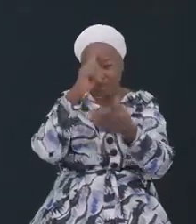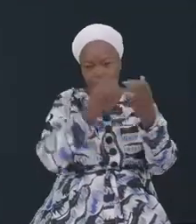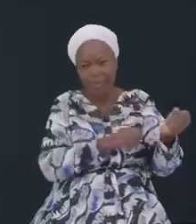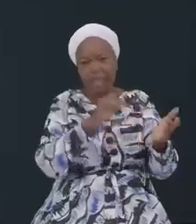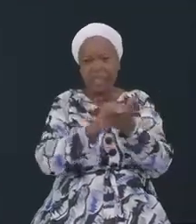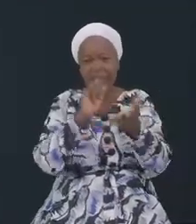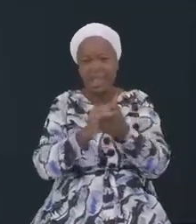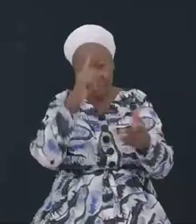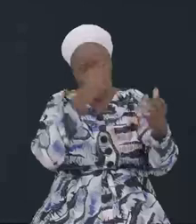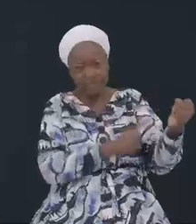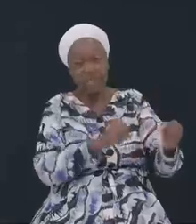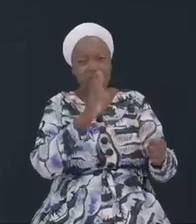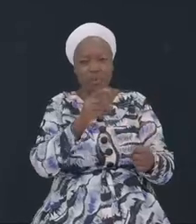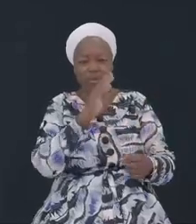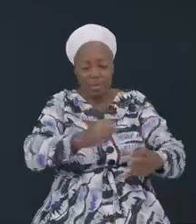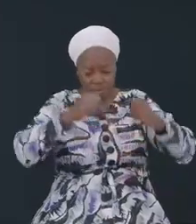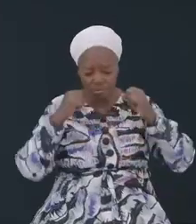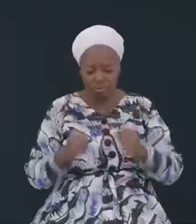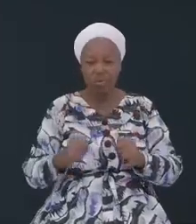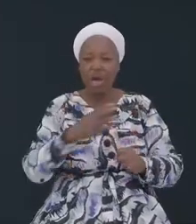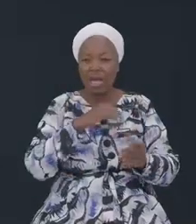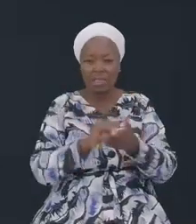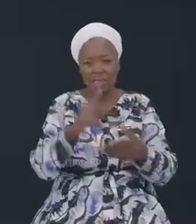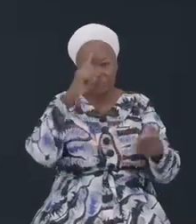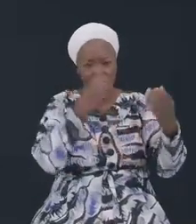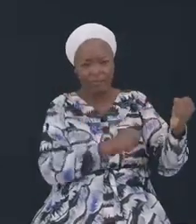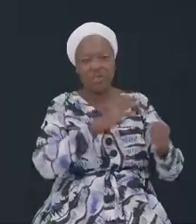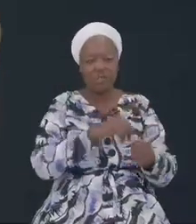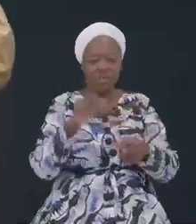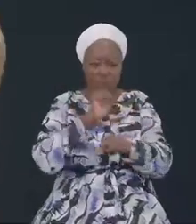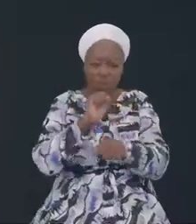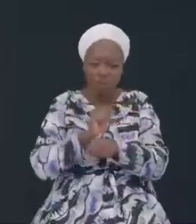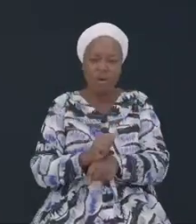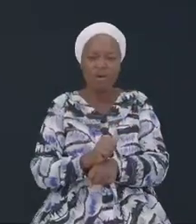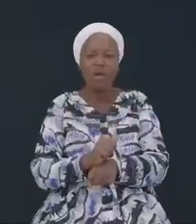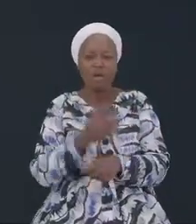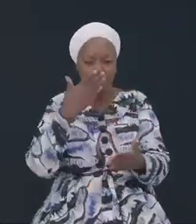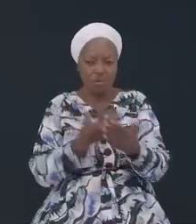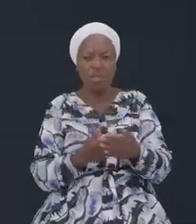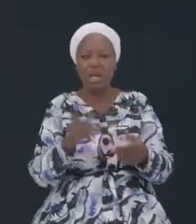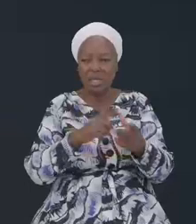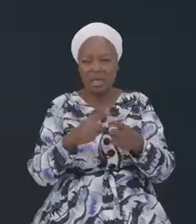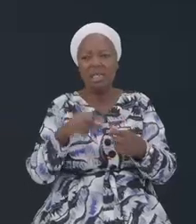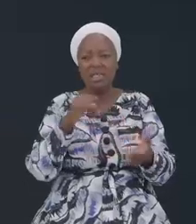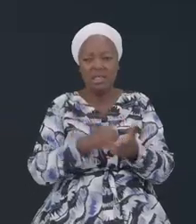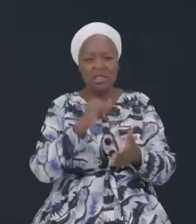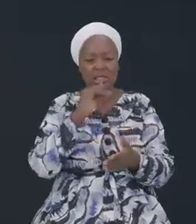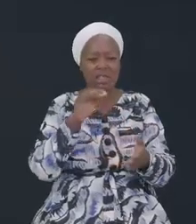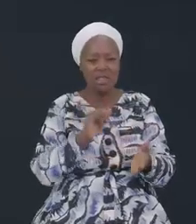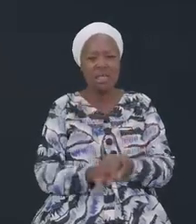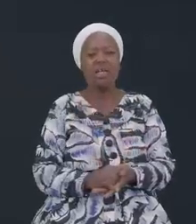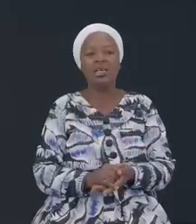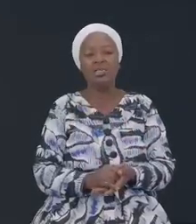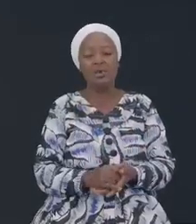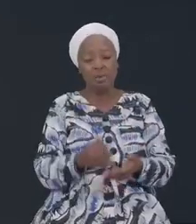foi sera dynamique. Cette foi sera fonctionnelle. Et l'obéissance de